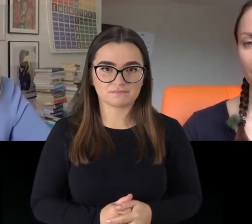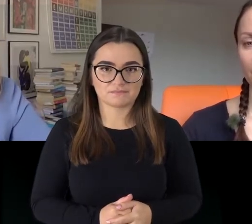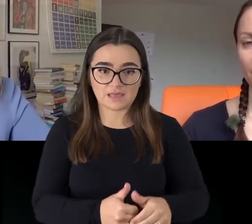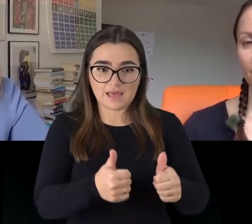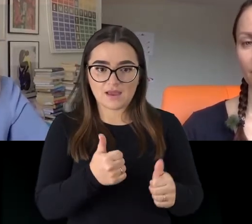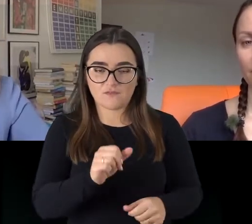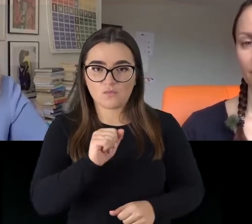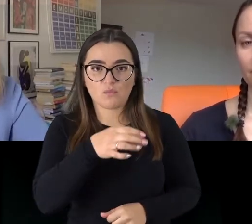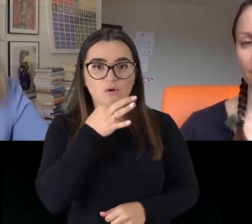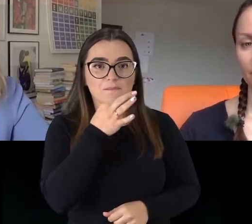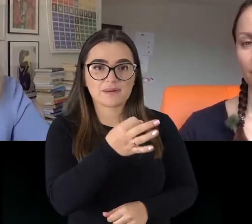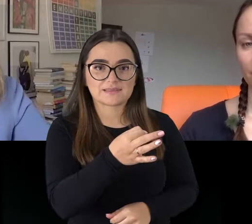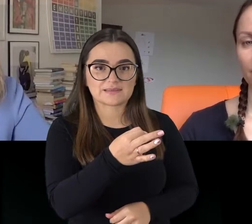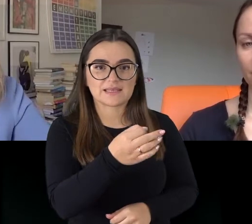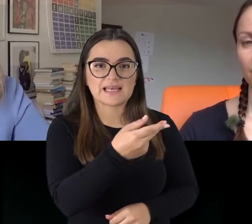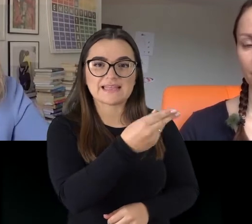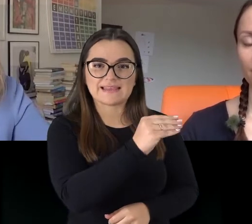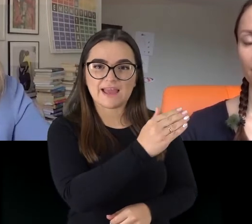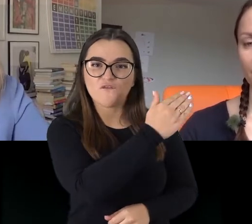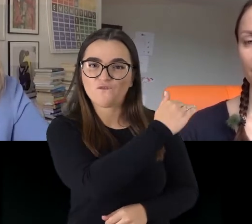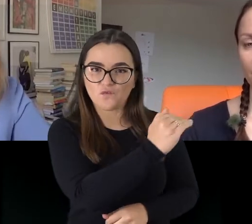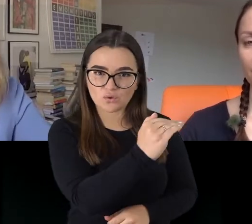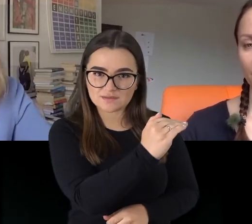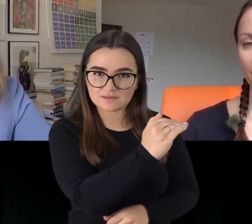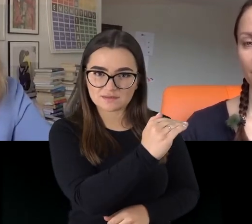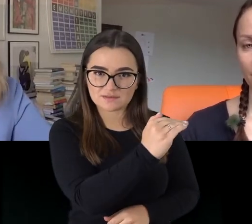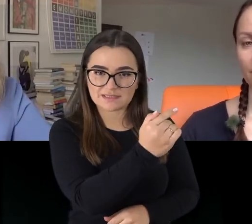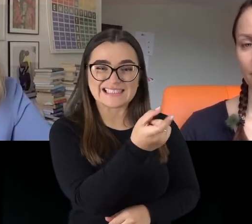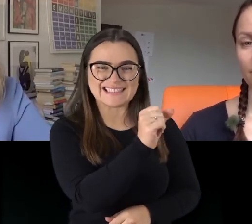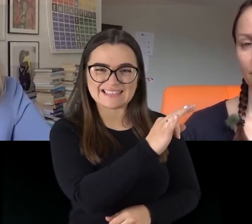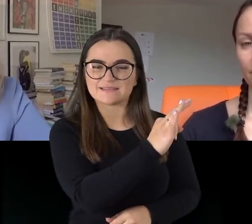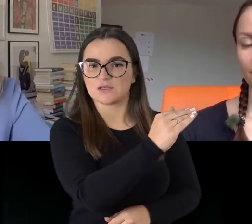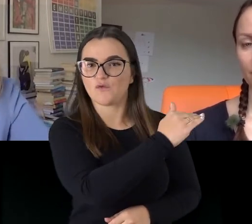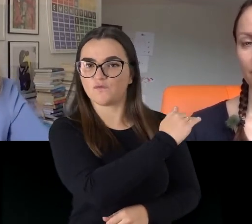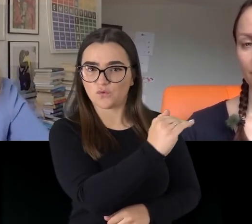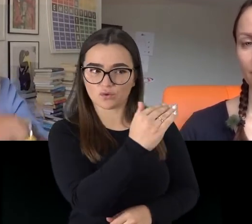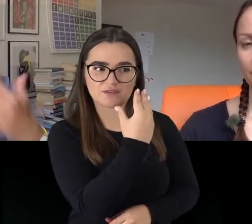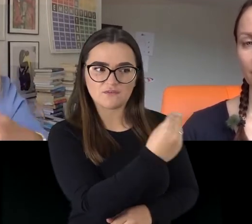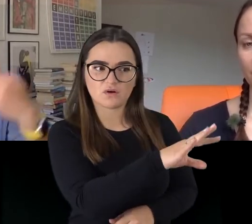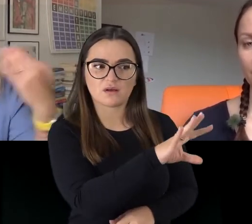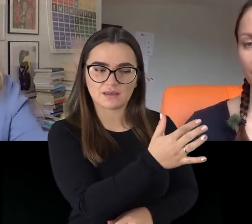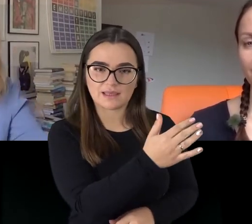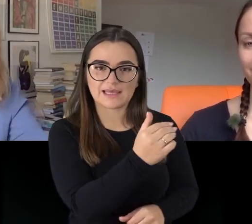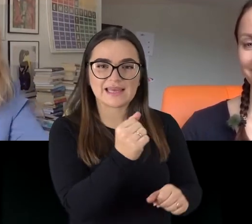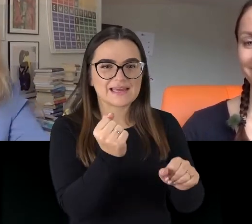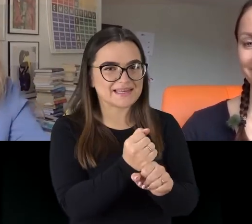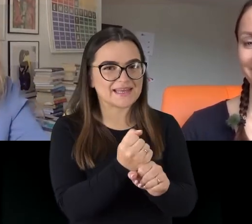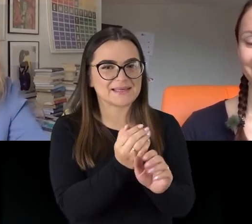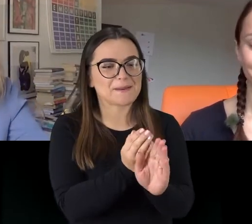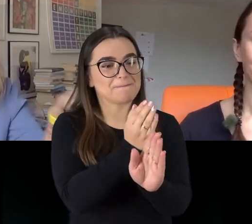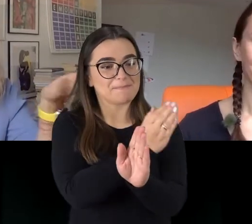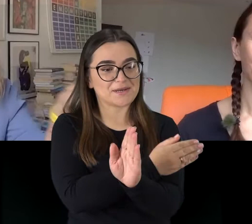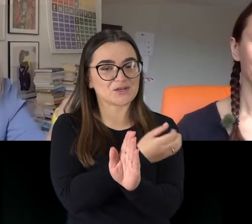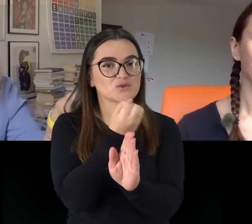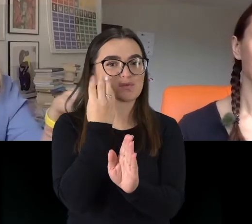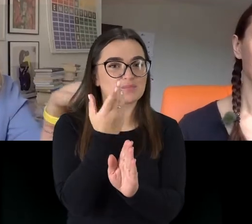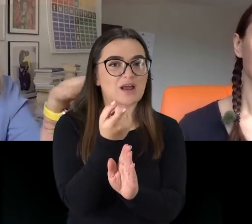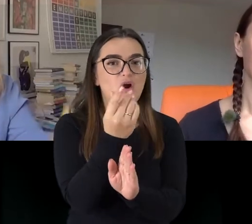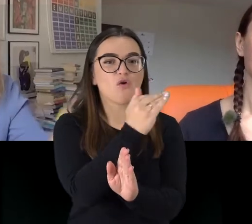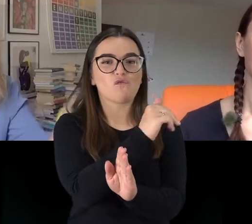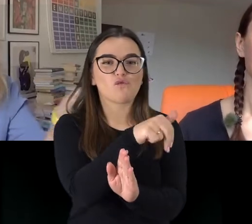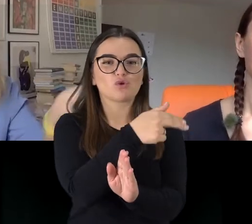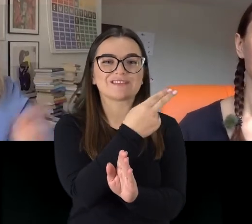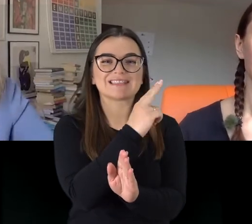galėtume pasakyti, kas nefunkcionuoja, tai yra disfunkcija, ne, turim turbūt išsiaiškinti, kas funkcionuoja, kad suprastumėm, kas